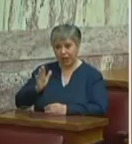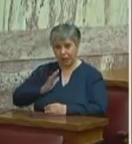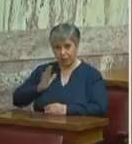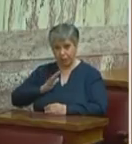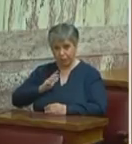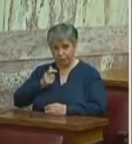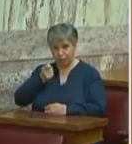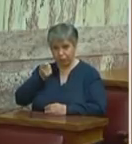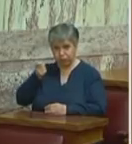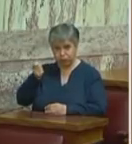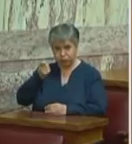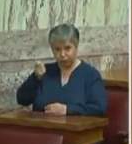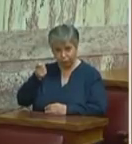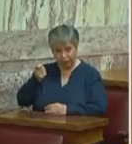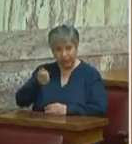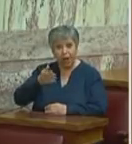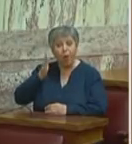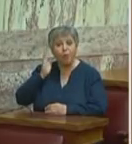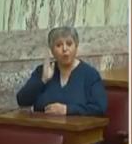προϊστάμενο του Γενικού Λογιστηρίου του κράτους?